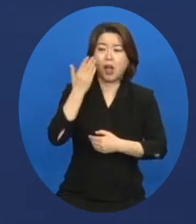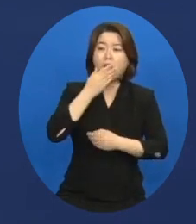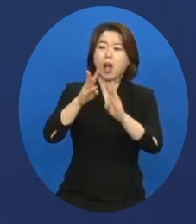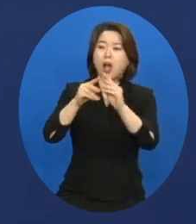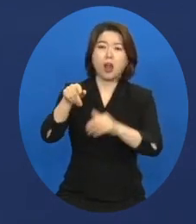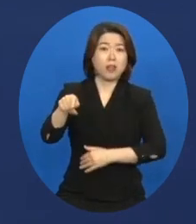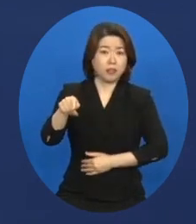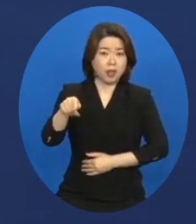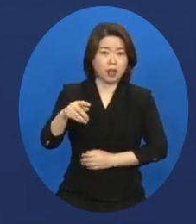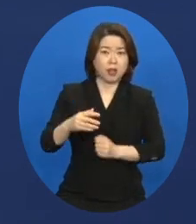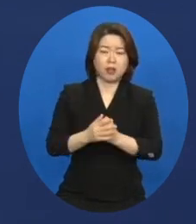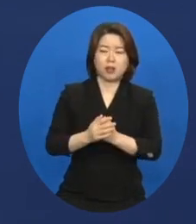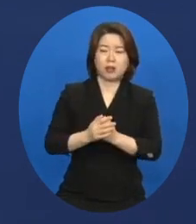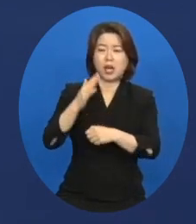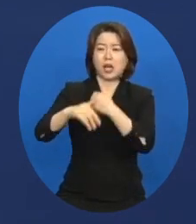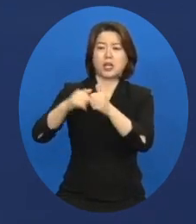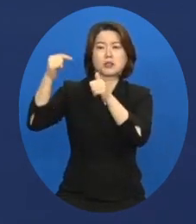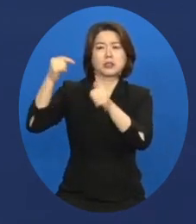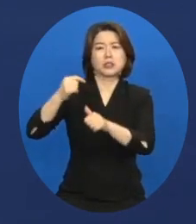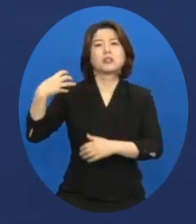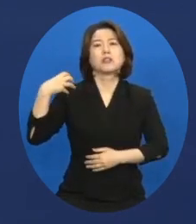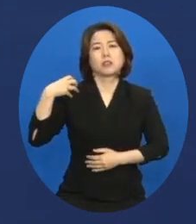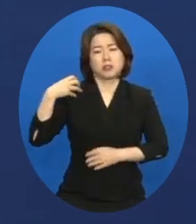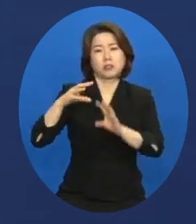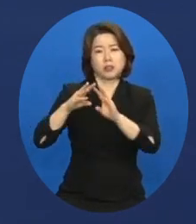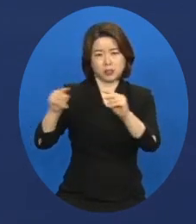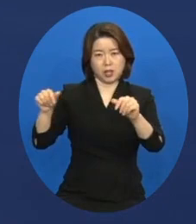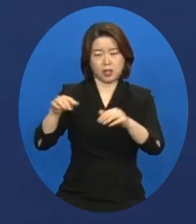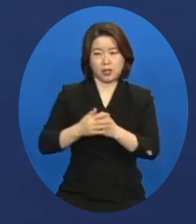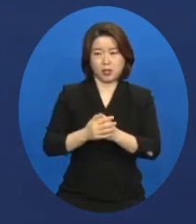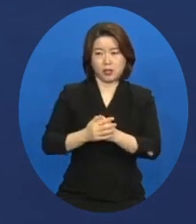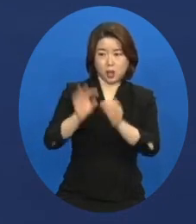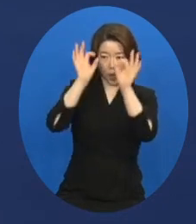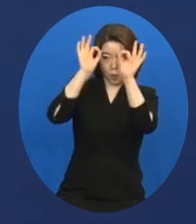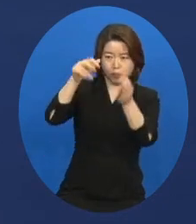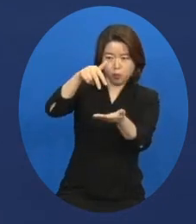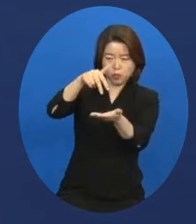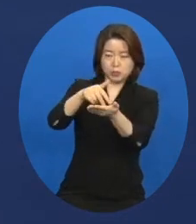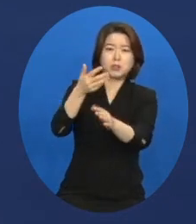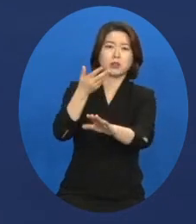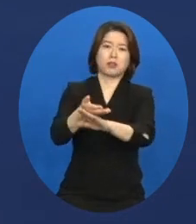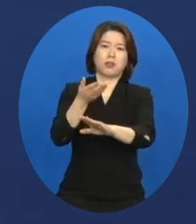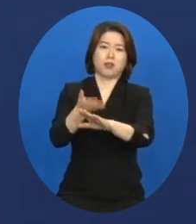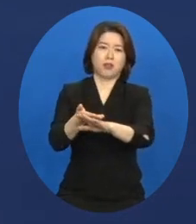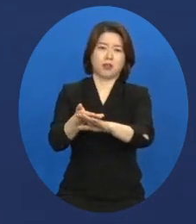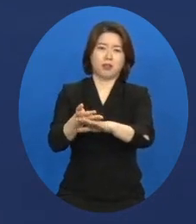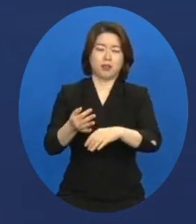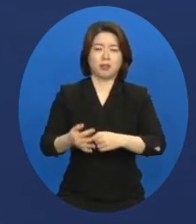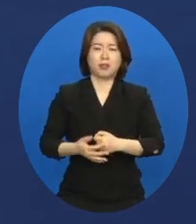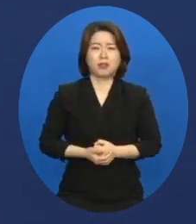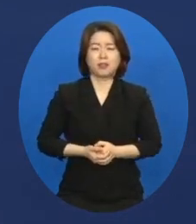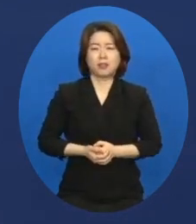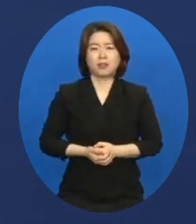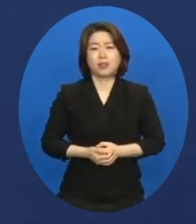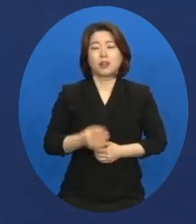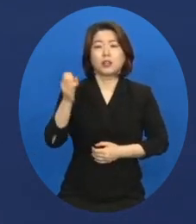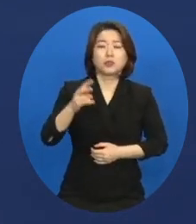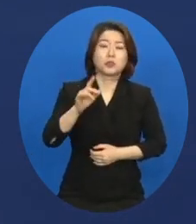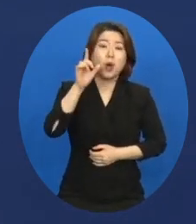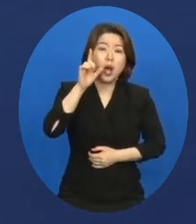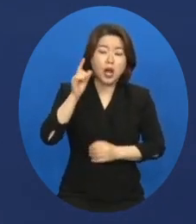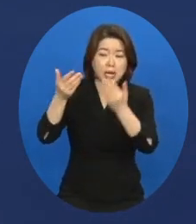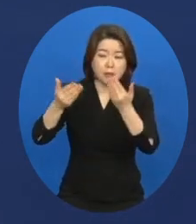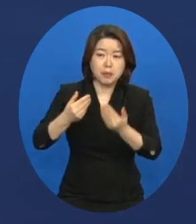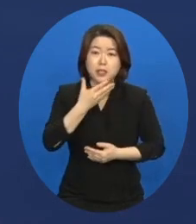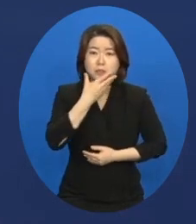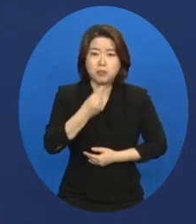땅은 사명의 땅이었습니다. 보는 관점이 완전히 달랐습니다. 그리고 갈렙이 받은